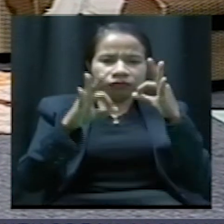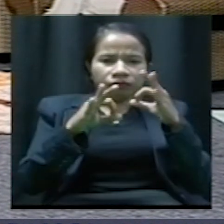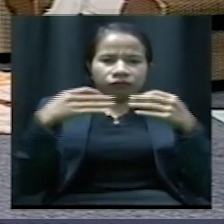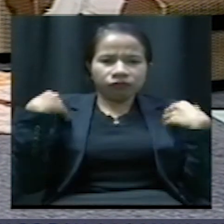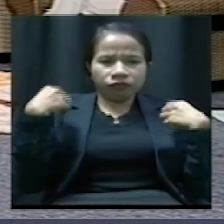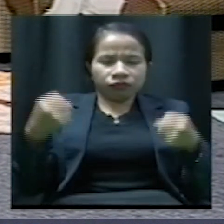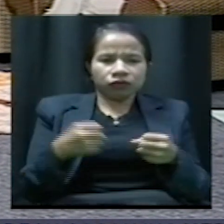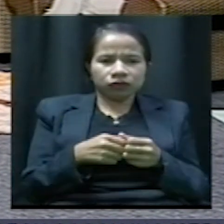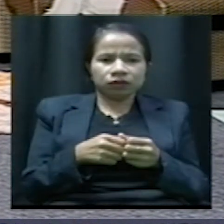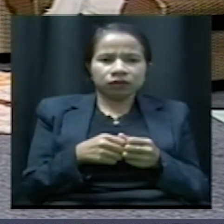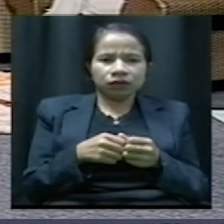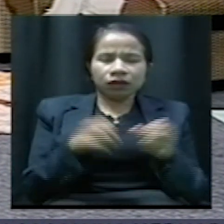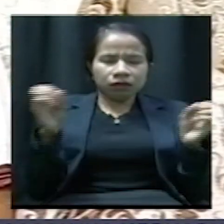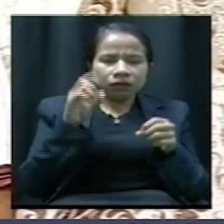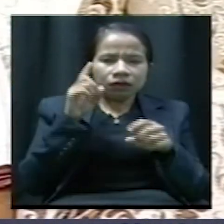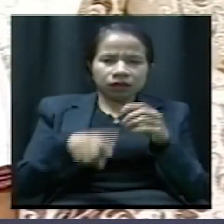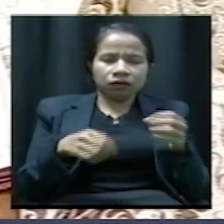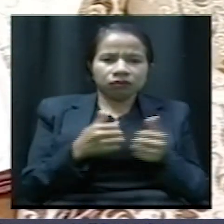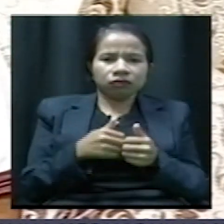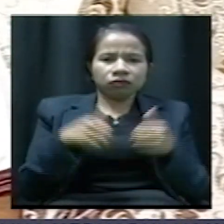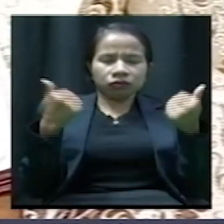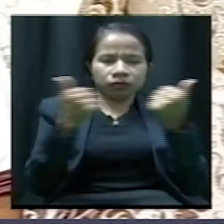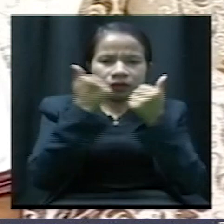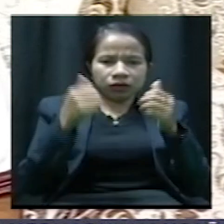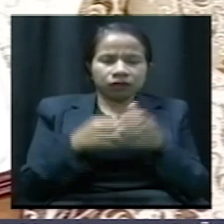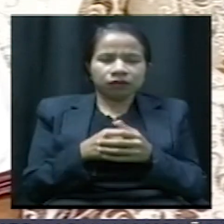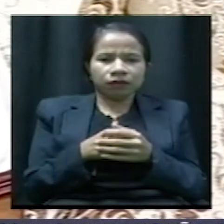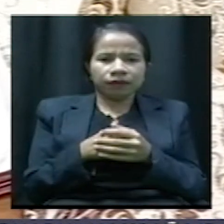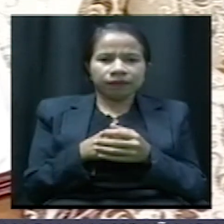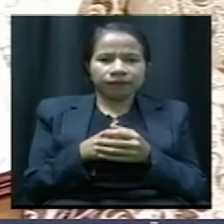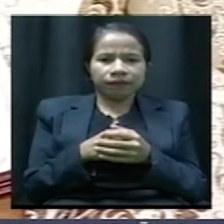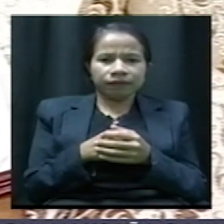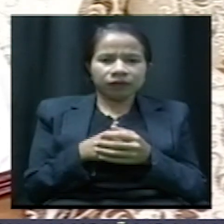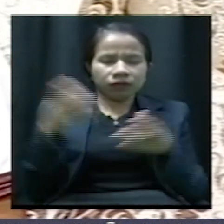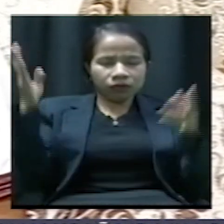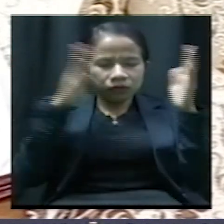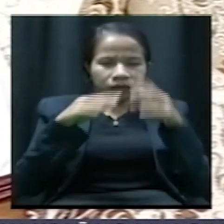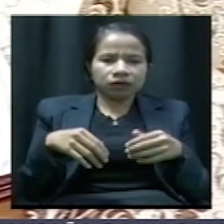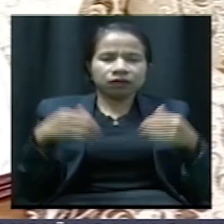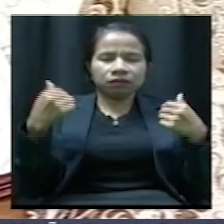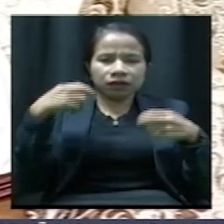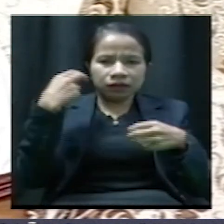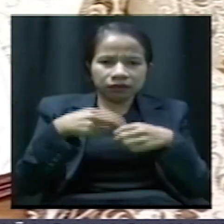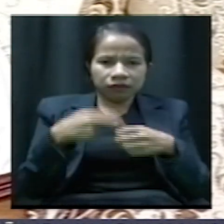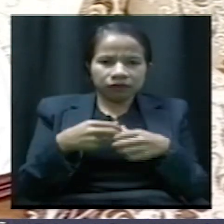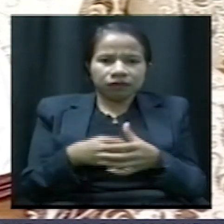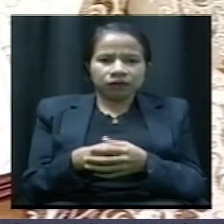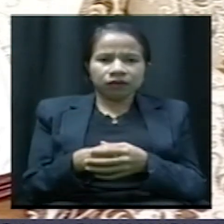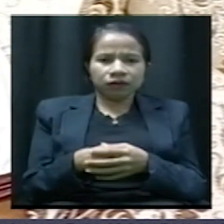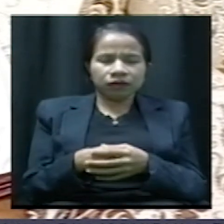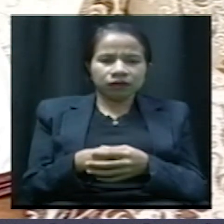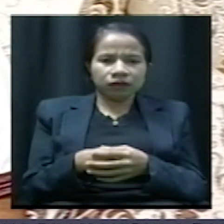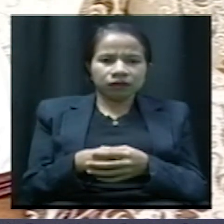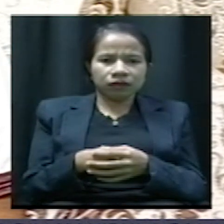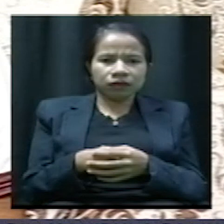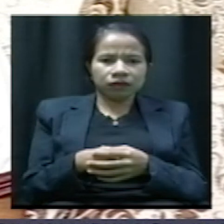ho grupu sir nebe maki ha. Atau situasi ida ne mos considera desafio. Alen de ida ne